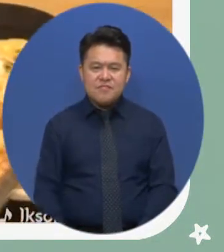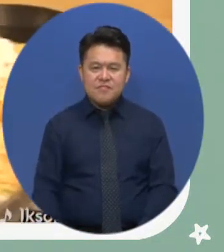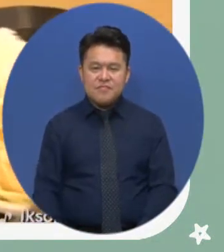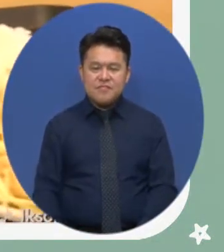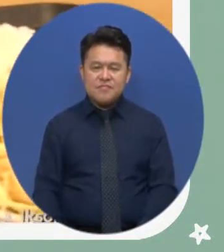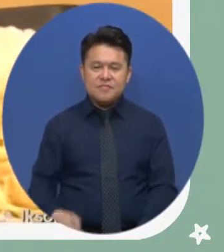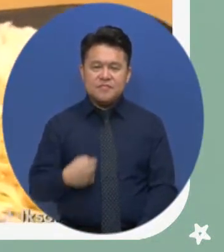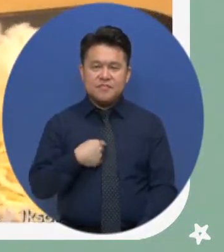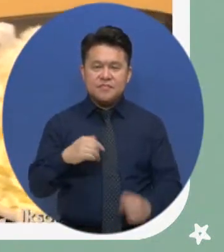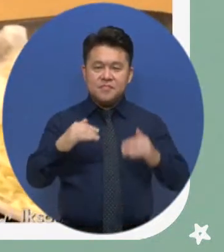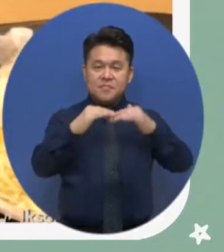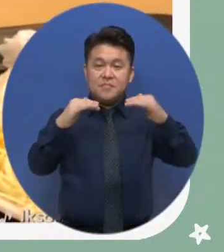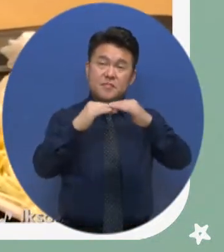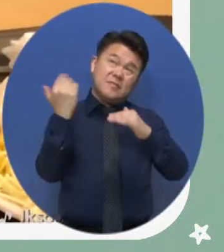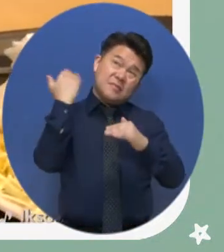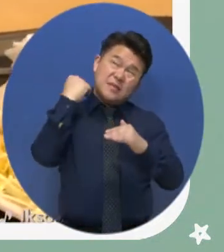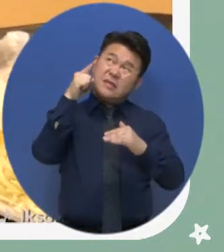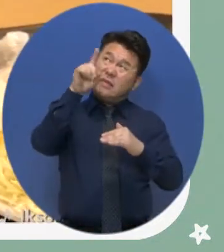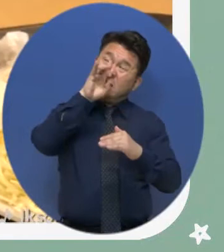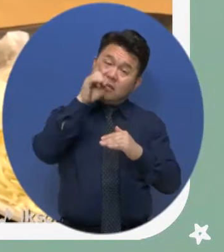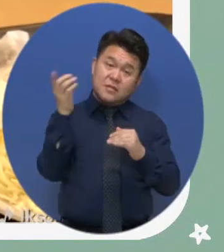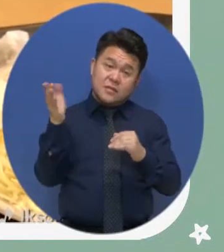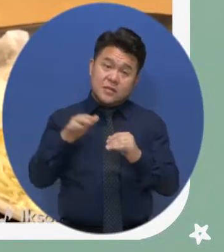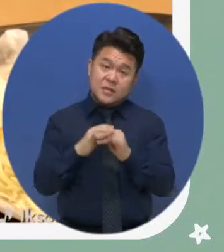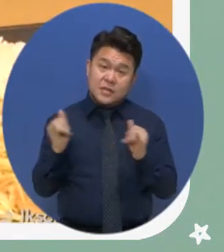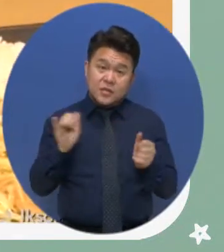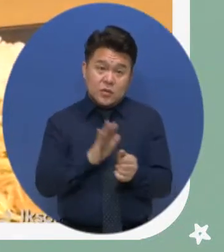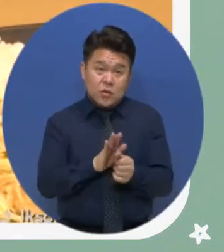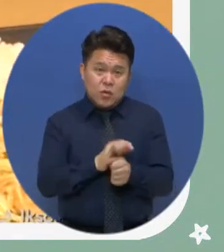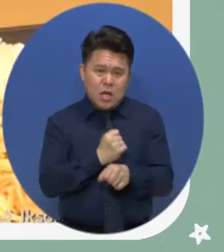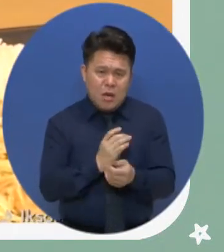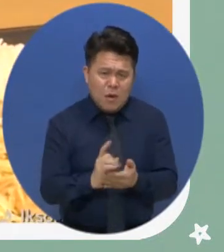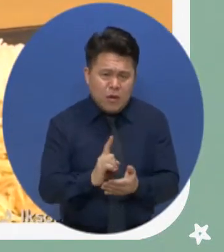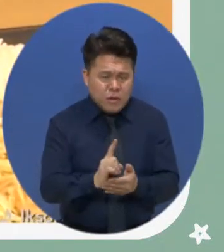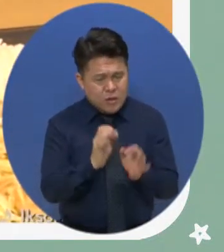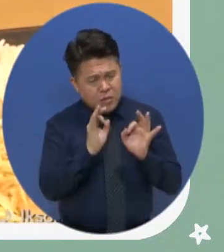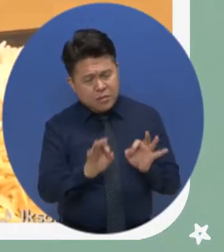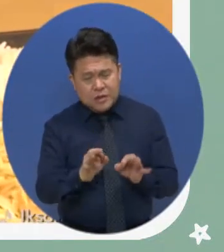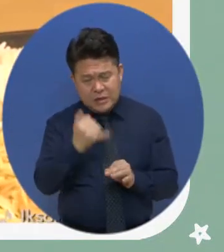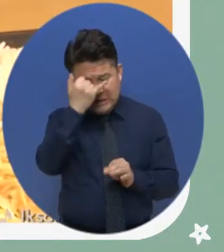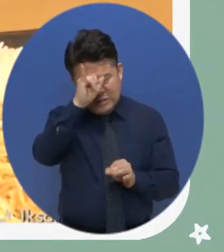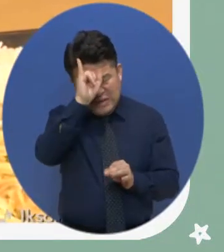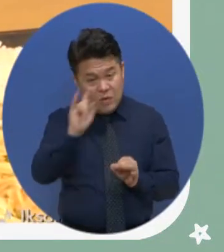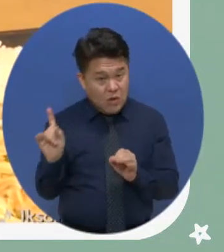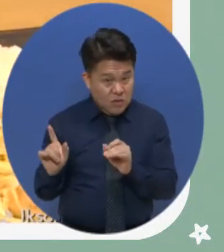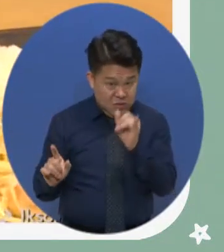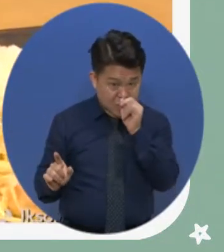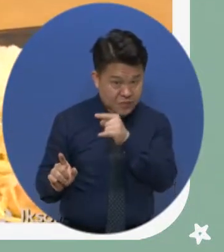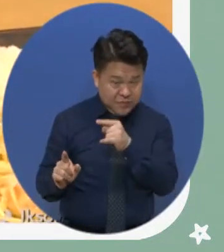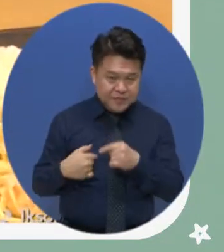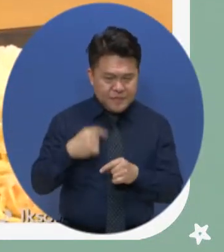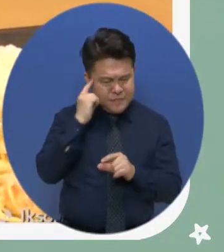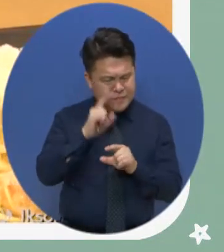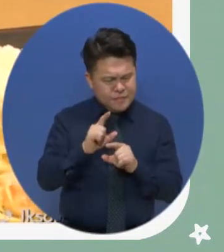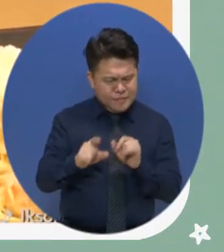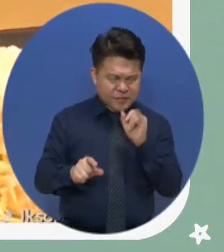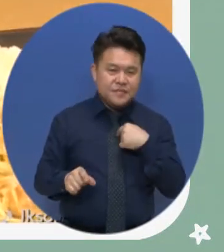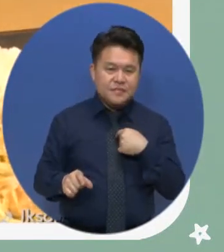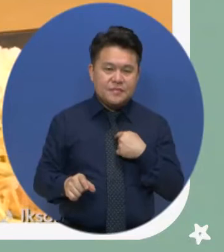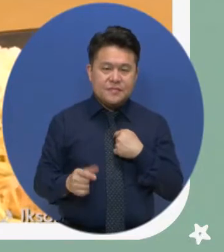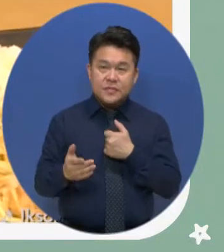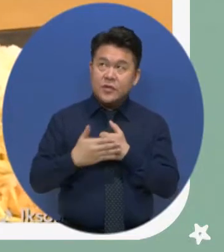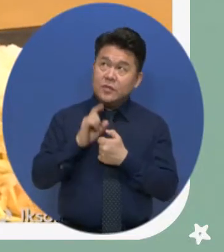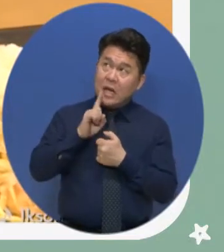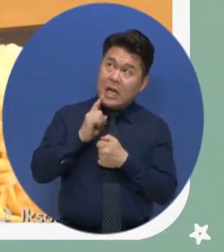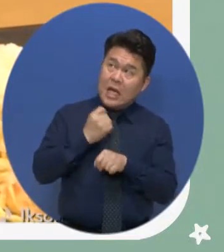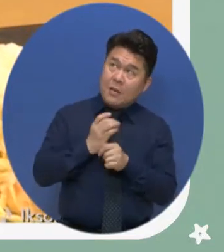내가 키오스크 때문에 깽깽거리고 있어도 사람들이 도와주면 되나? 쳐다보면 실례인가? 이런 표정들이 다 보여. 나도 고민과 번뇌를 하지. 도와달라고 해야